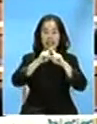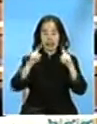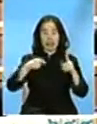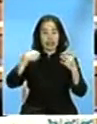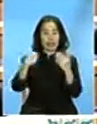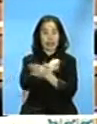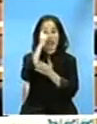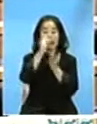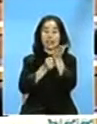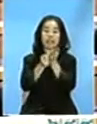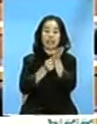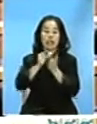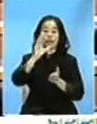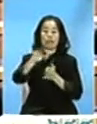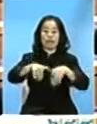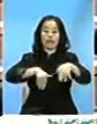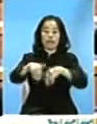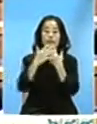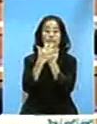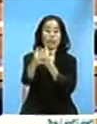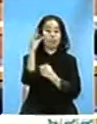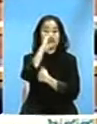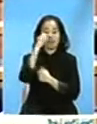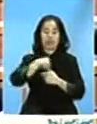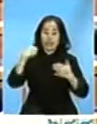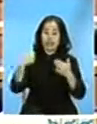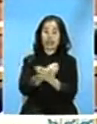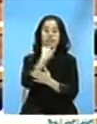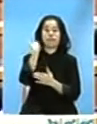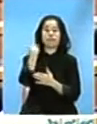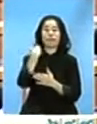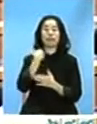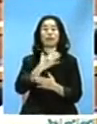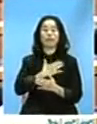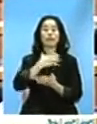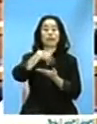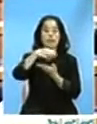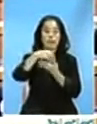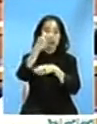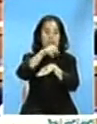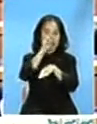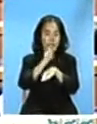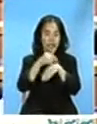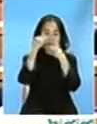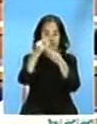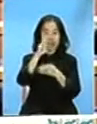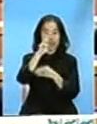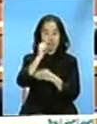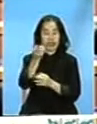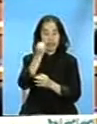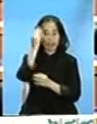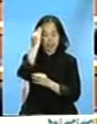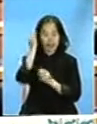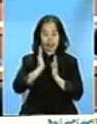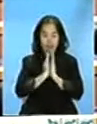ไขโดยประชาชนทั้งระบบนี่น่าเสียดายเป็นอย่างยิ่งดังนั้นผมจึงกราบเรียนท่านประธานวุฒิสภาไว้เพียงเท่านี้ขอบพระคุณท่านประ